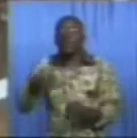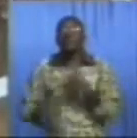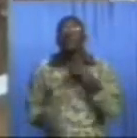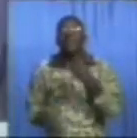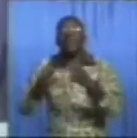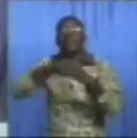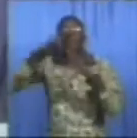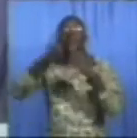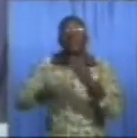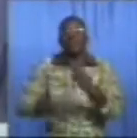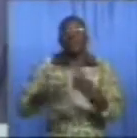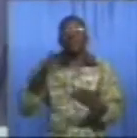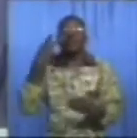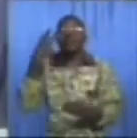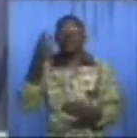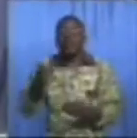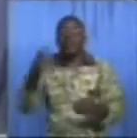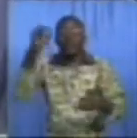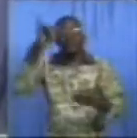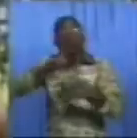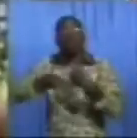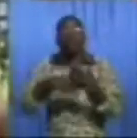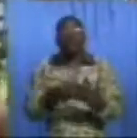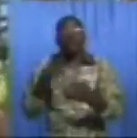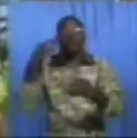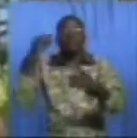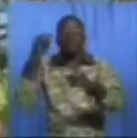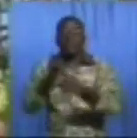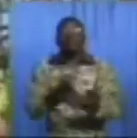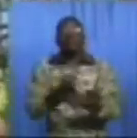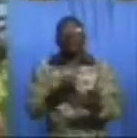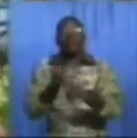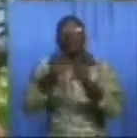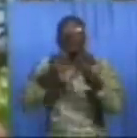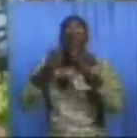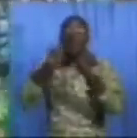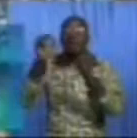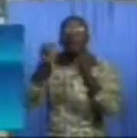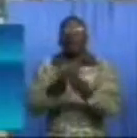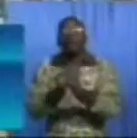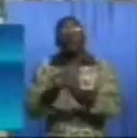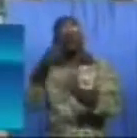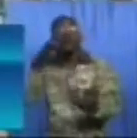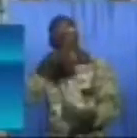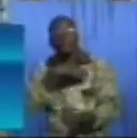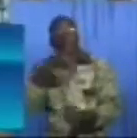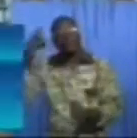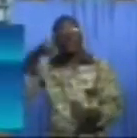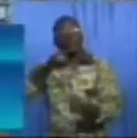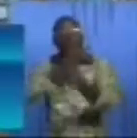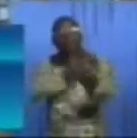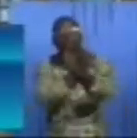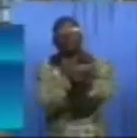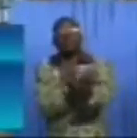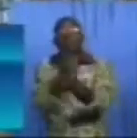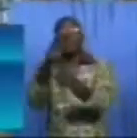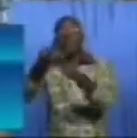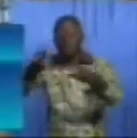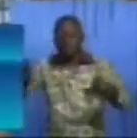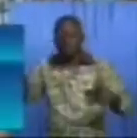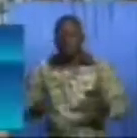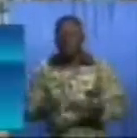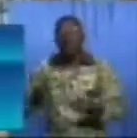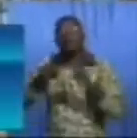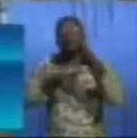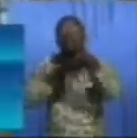résultats qui ont été prévus ont tous été atteints. En parlant avec les bénéficiaires, les autorités locales et la